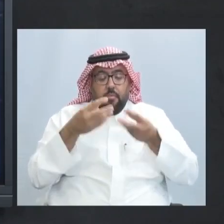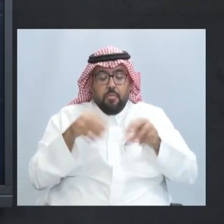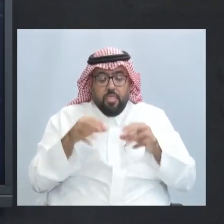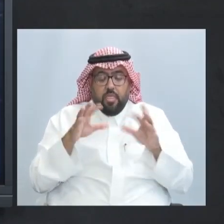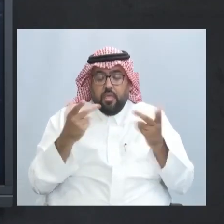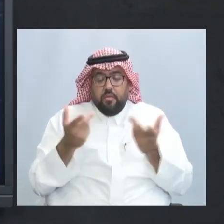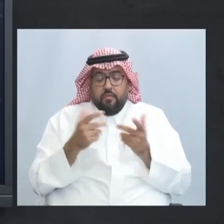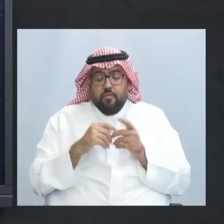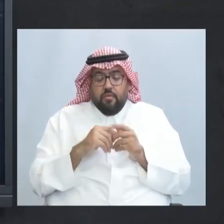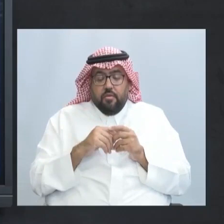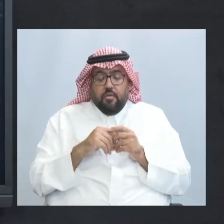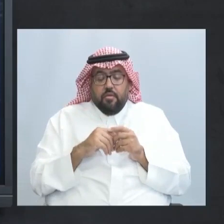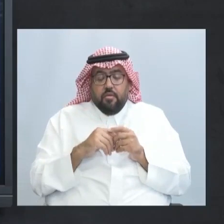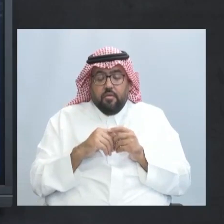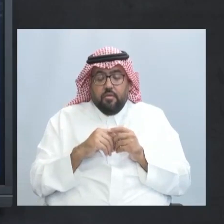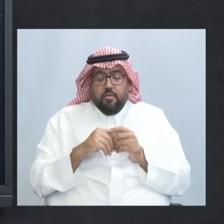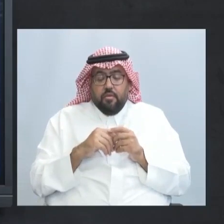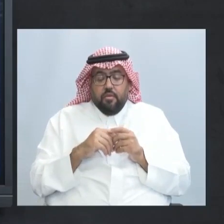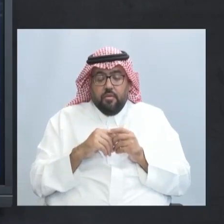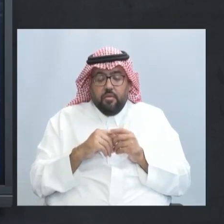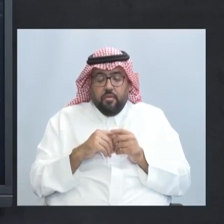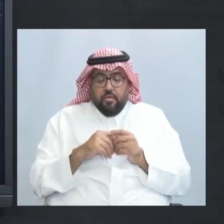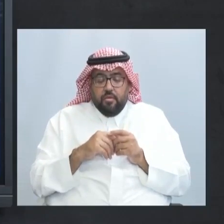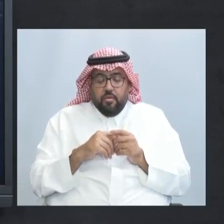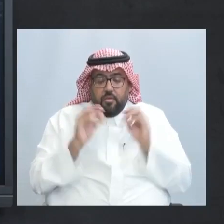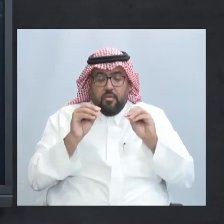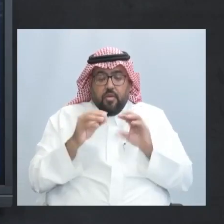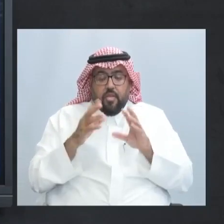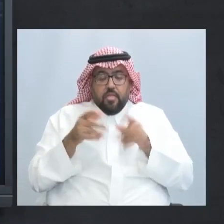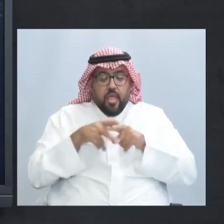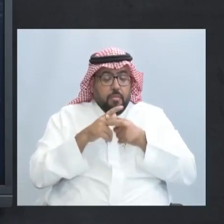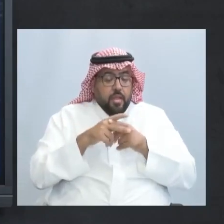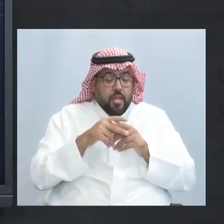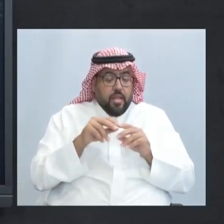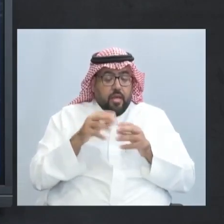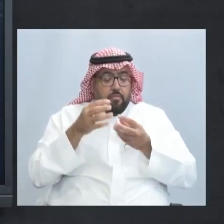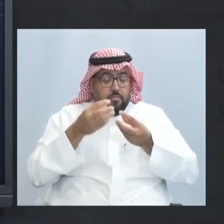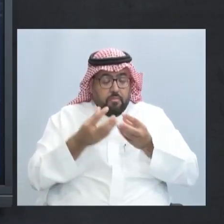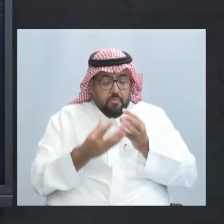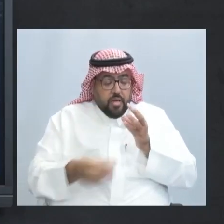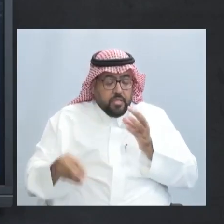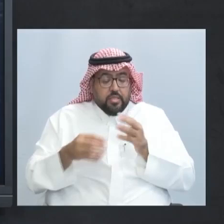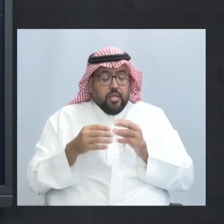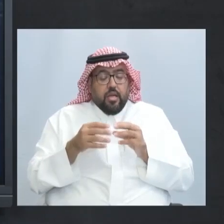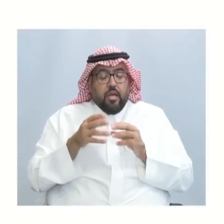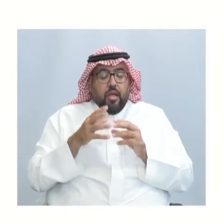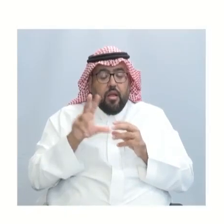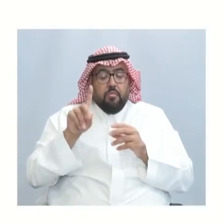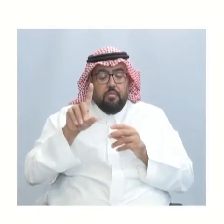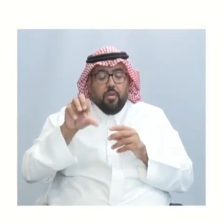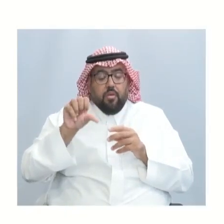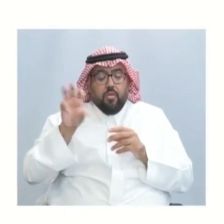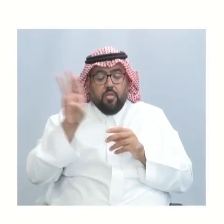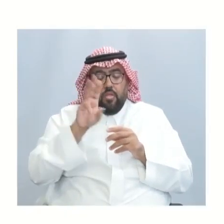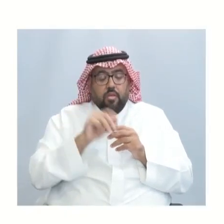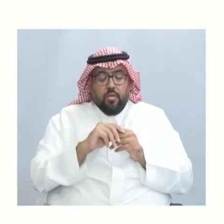بعد وضع البيض حظن البيض ثم تغذيه الصغار بعد عمليه فقص البيوض بينما الثديات تتكاثر بالبيض